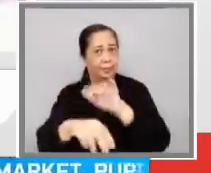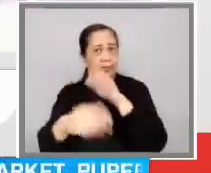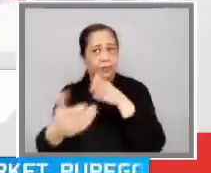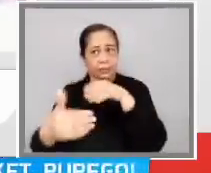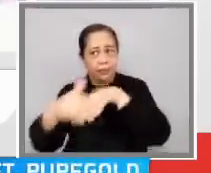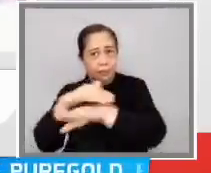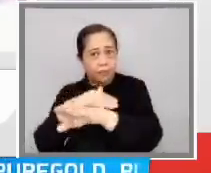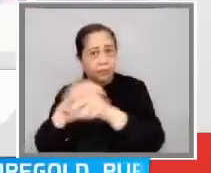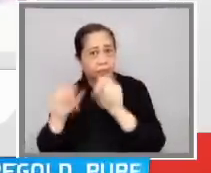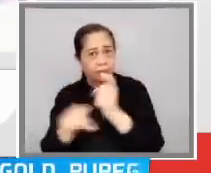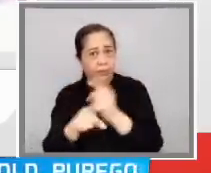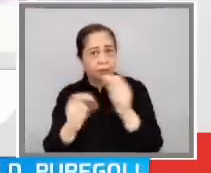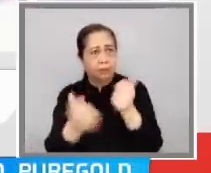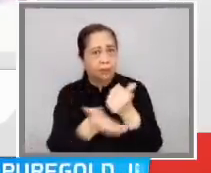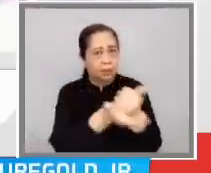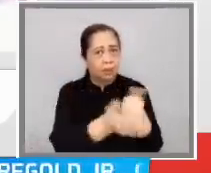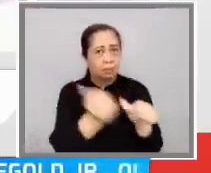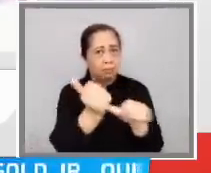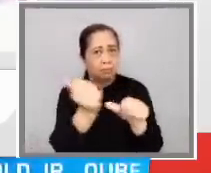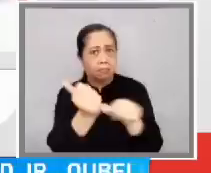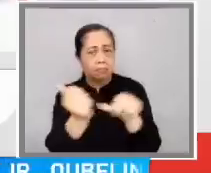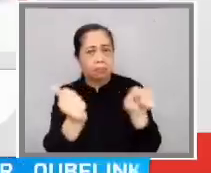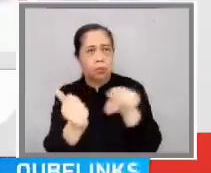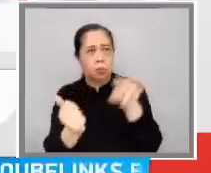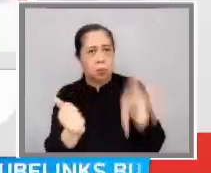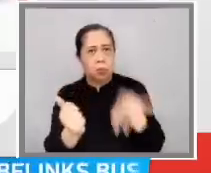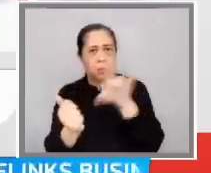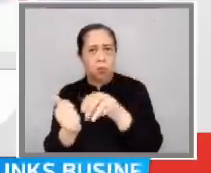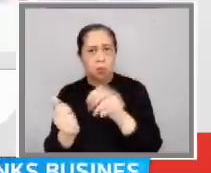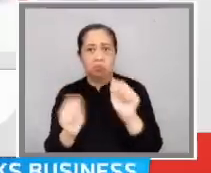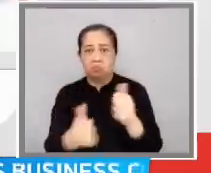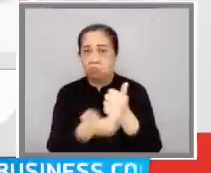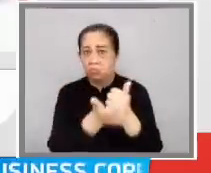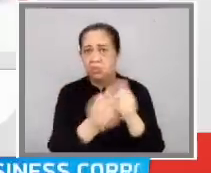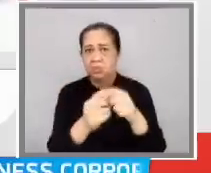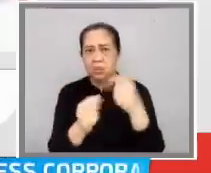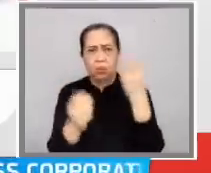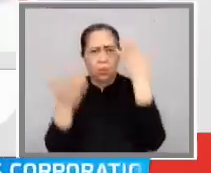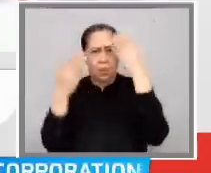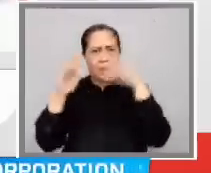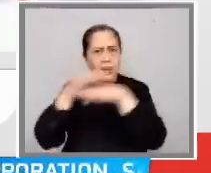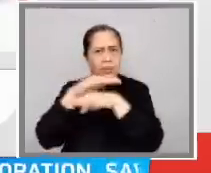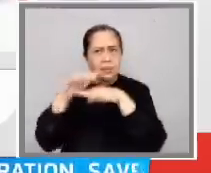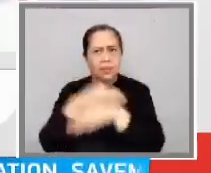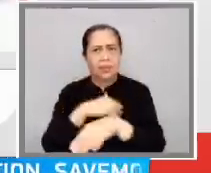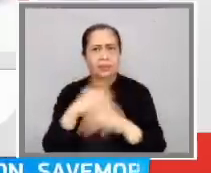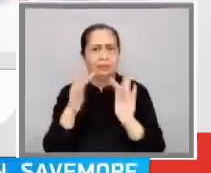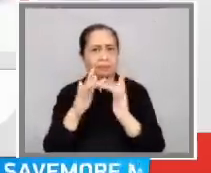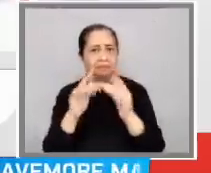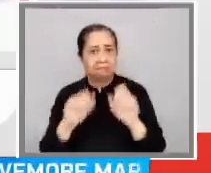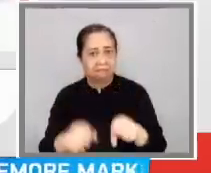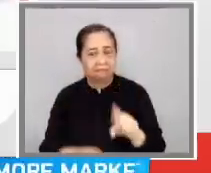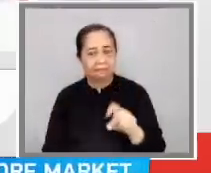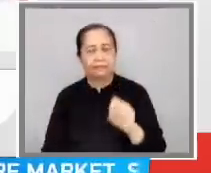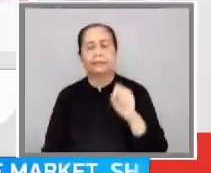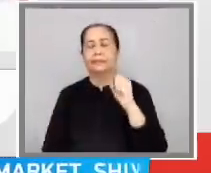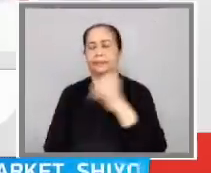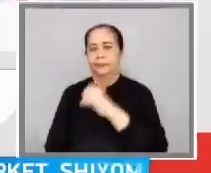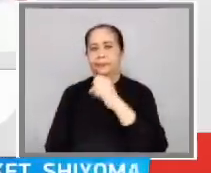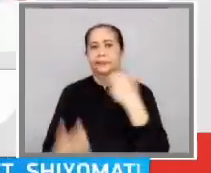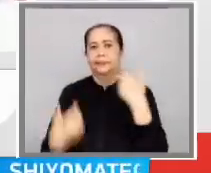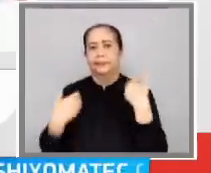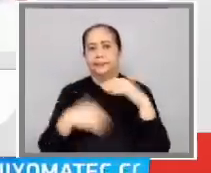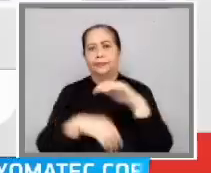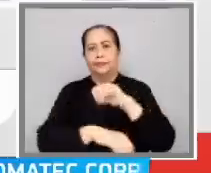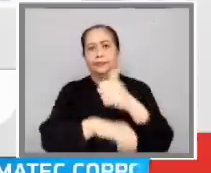di ba, na pwedeng tulungan ng mga telcos yung ating mga subscribers, lalo na walang access sa internet? Opo, meron pong tinalaga